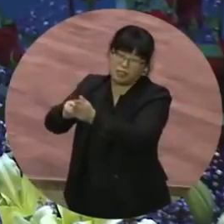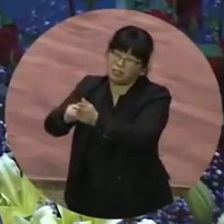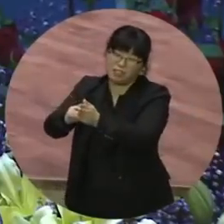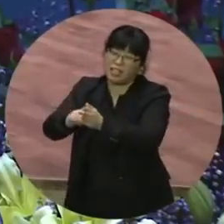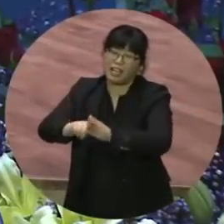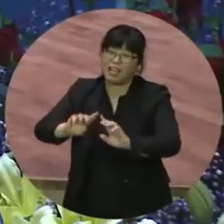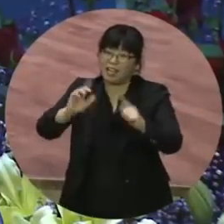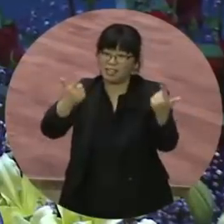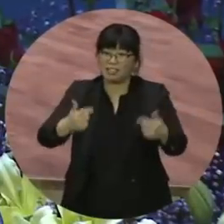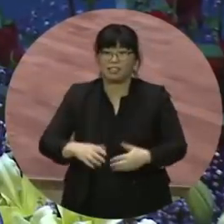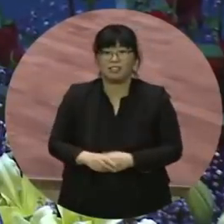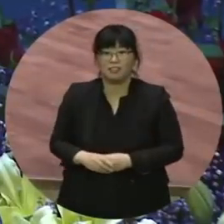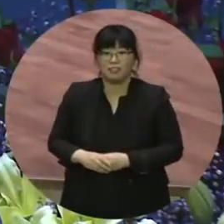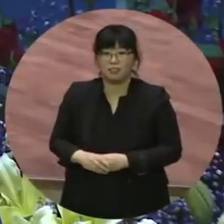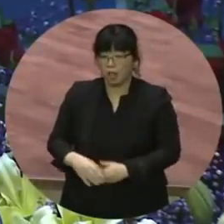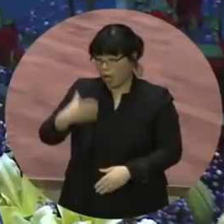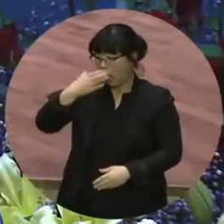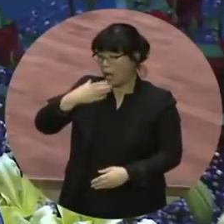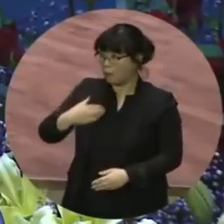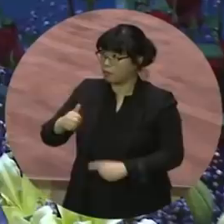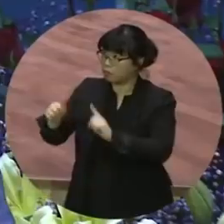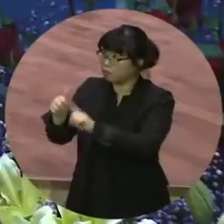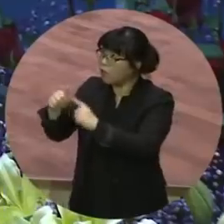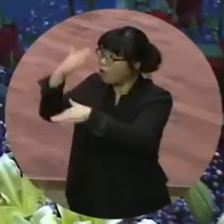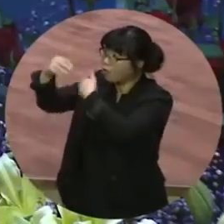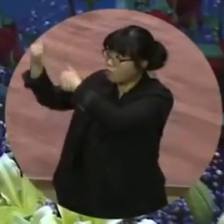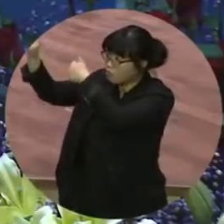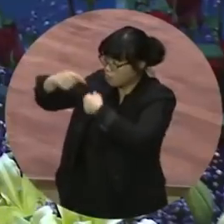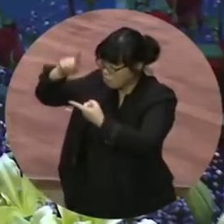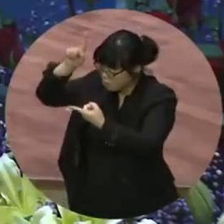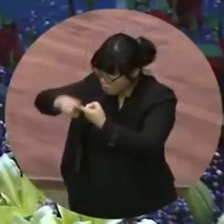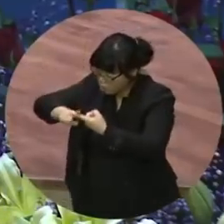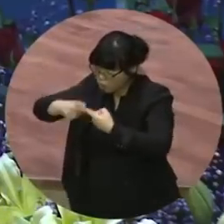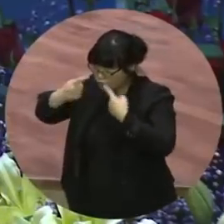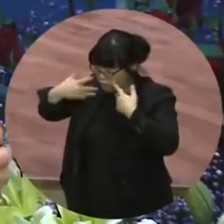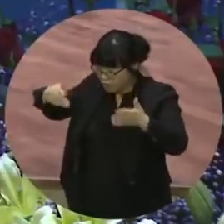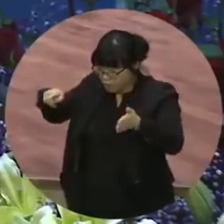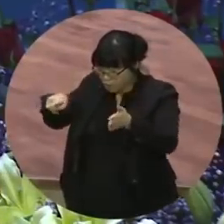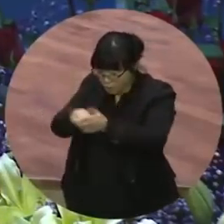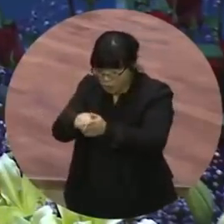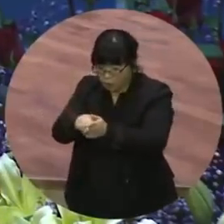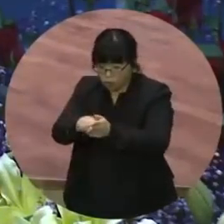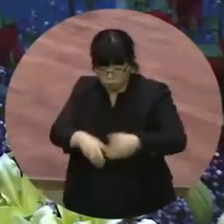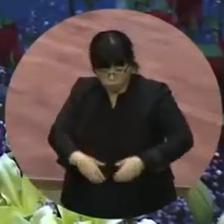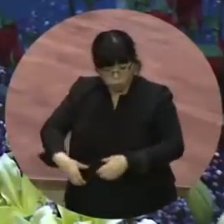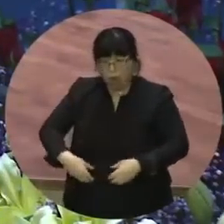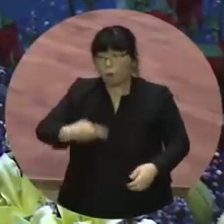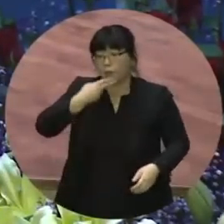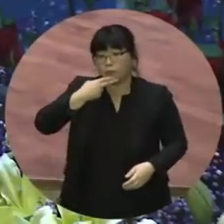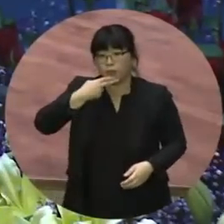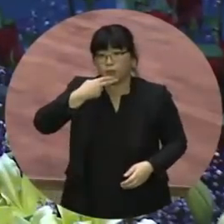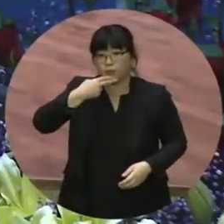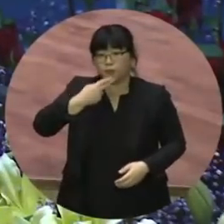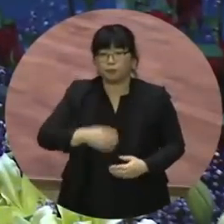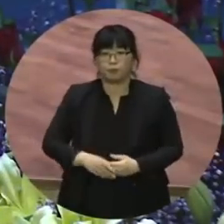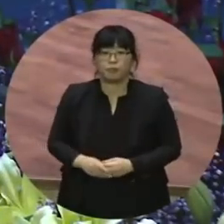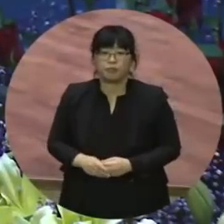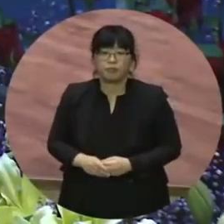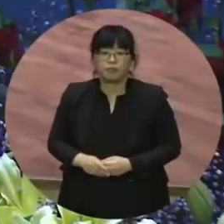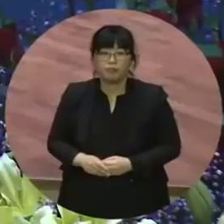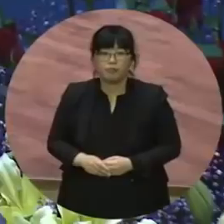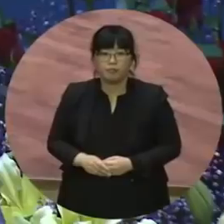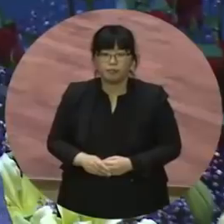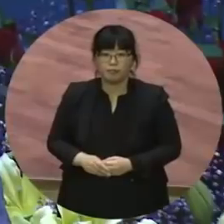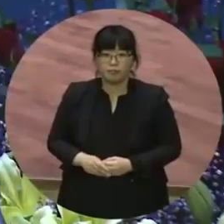주저함이 없어. 왜? 아브라함이 100세 때 육신적으로 모든 게 끝난 상태에서